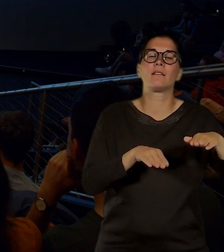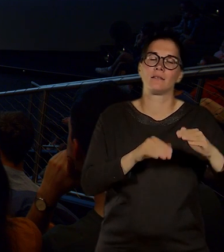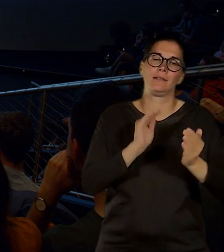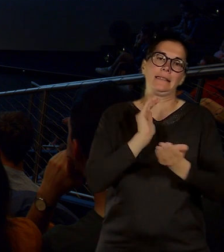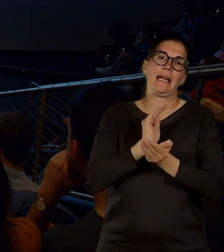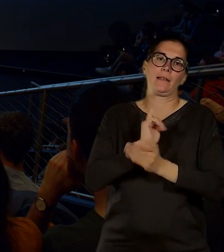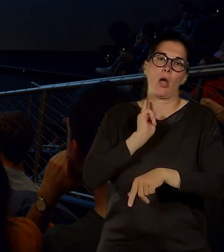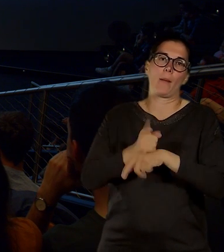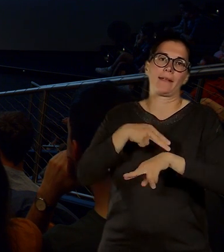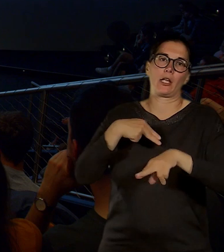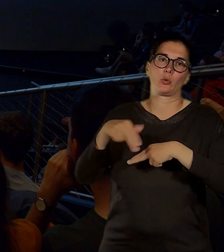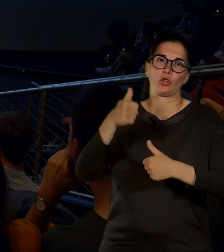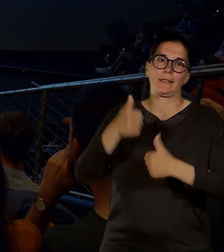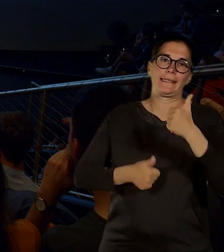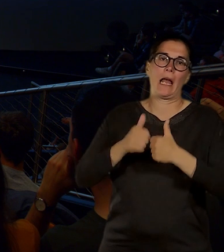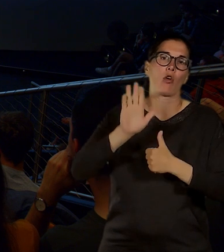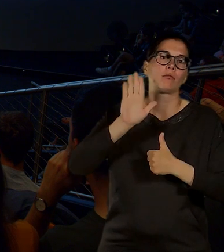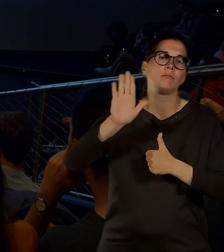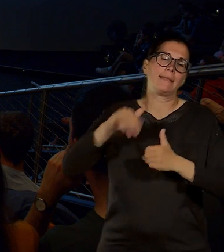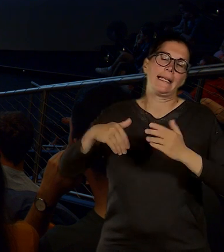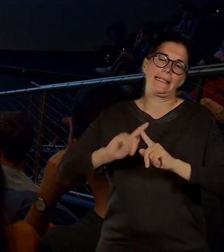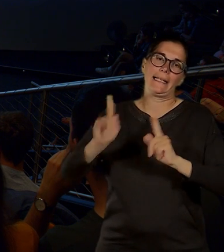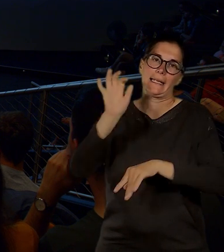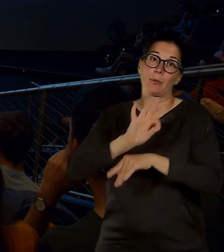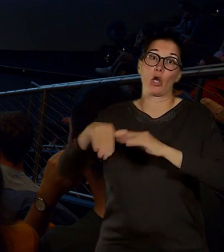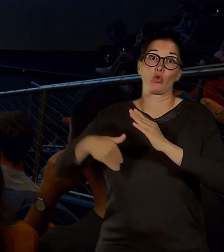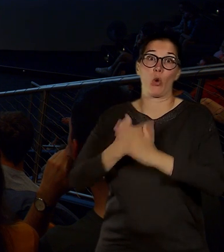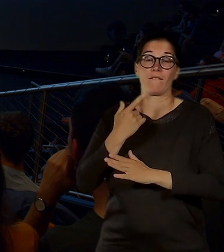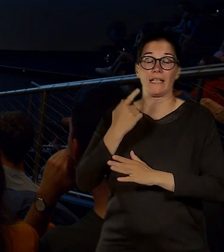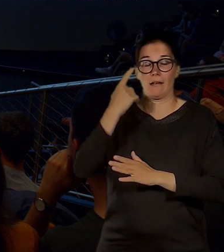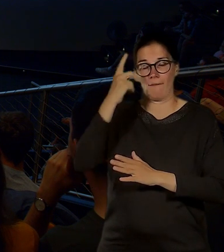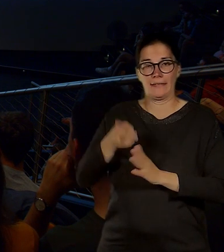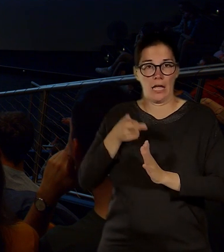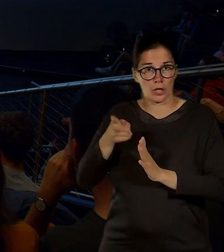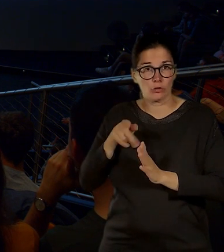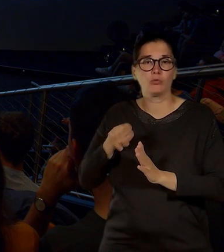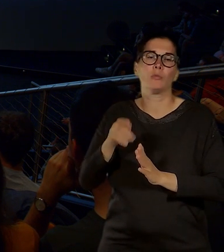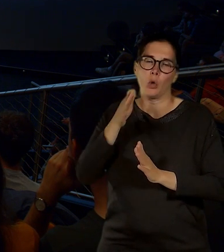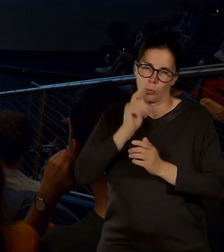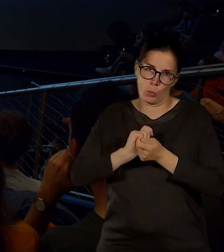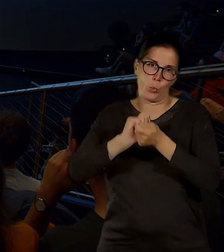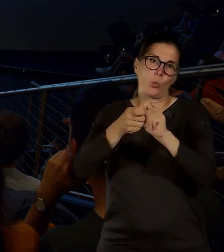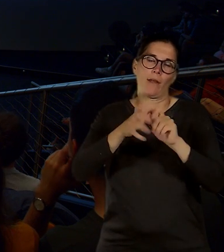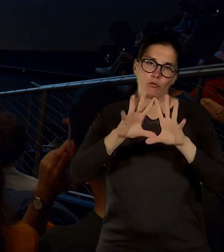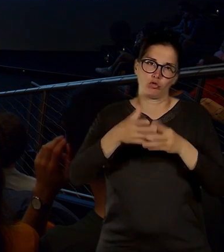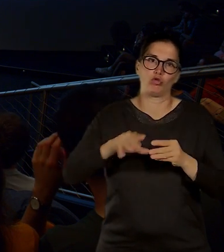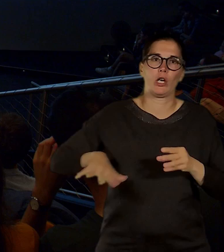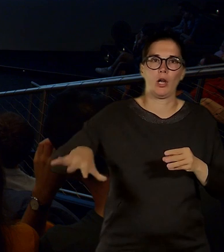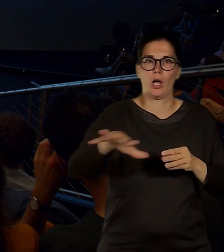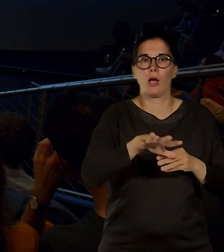dialogu Nový Hlavák, které vlastně přetvoří celé toto území a bude řešit adekvátně